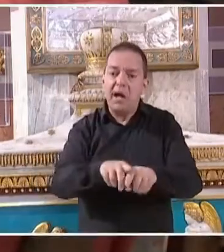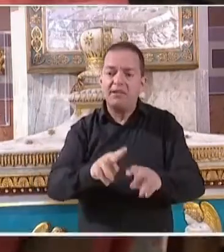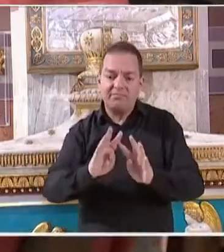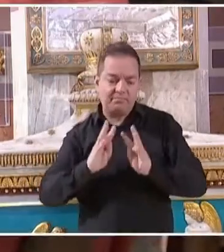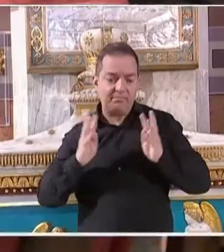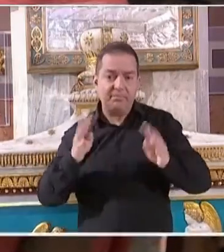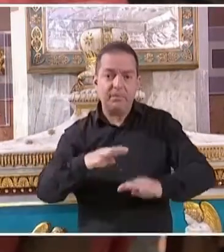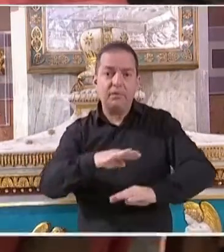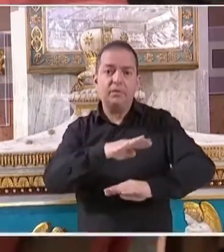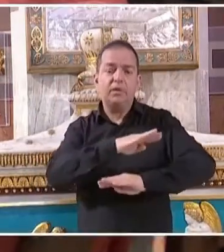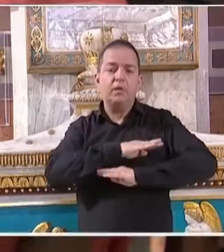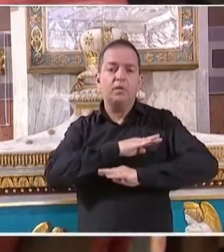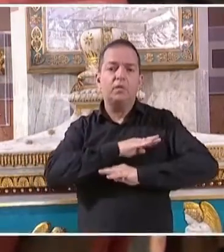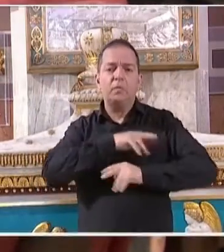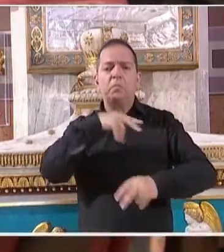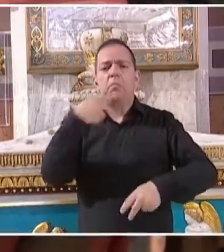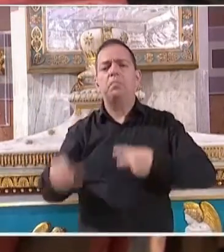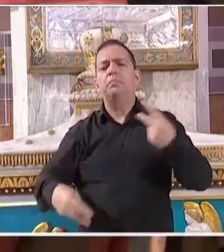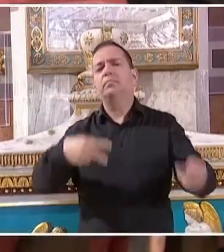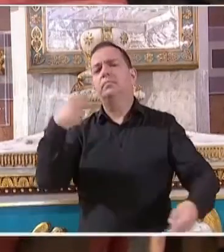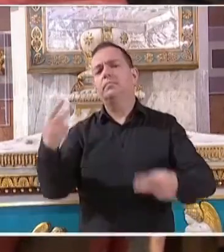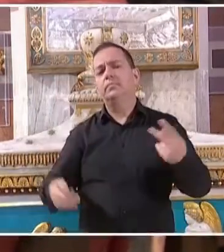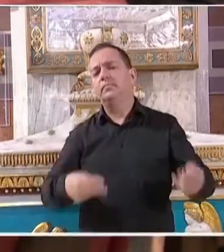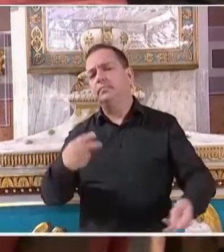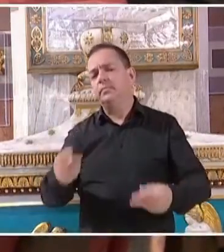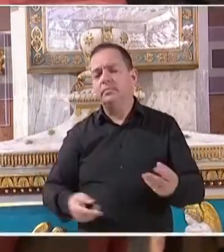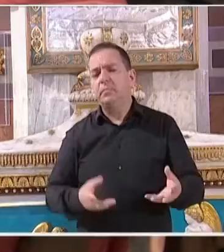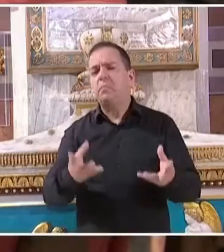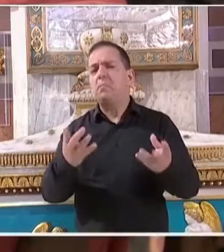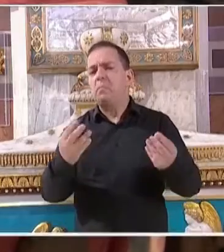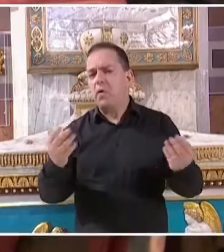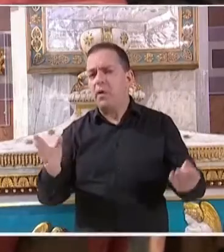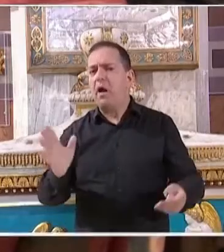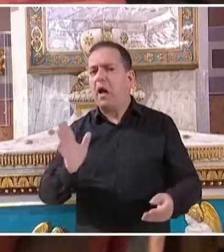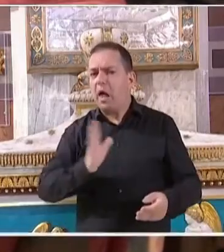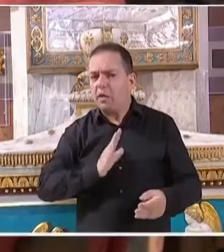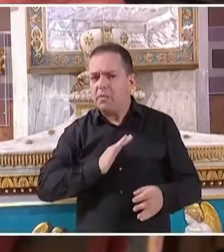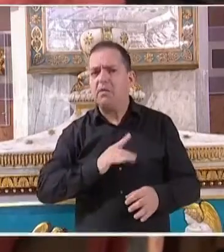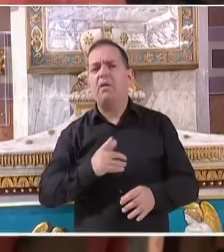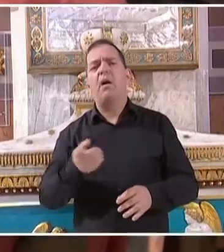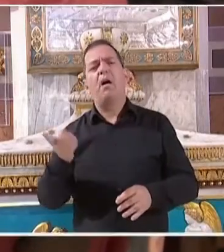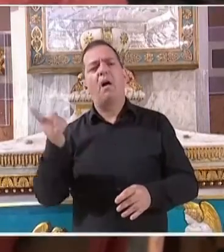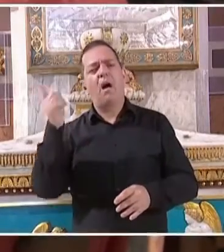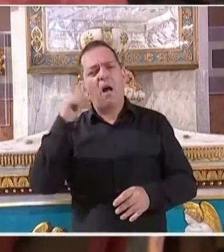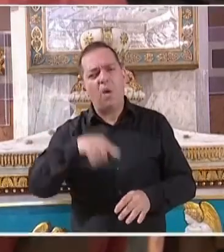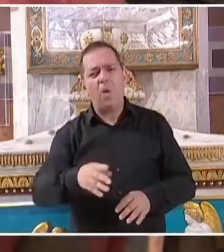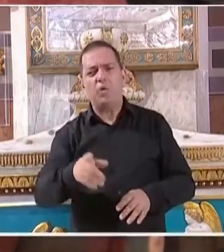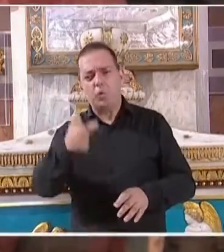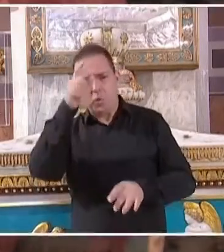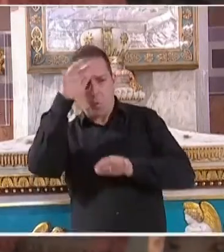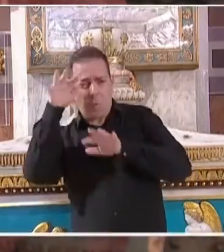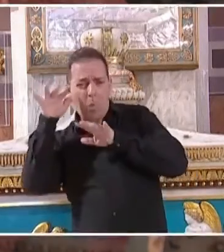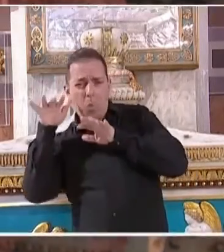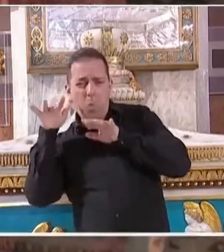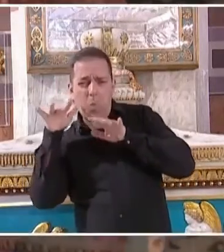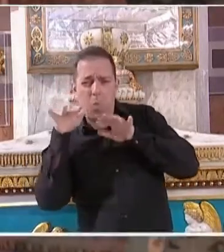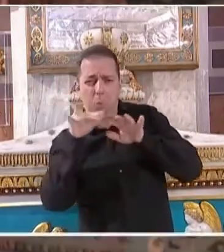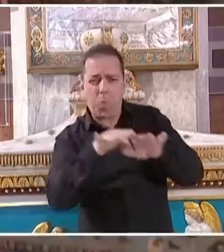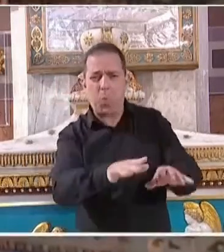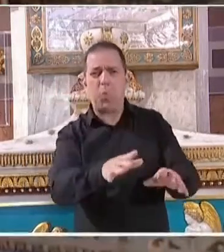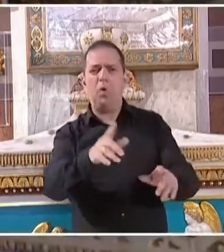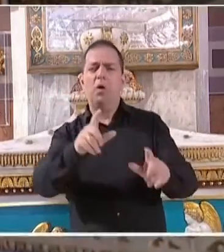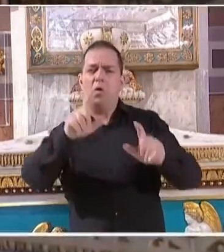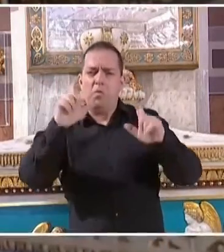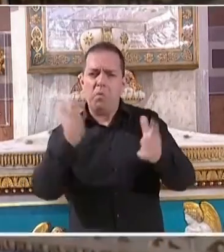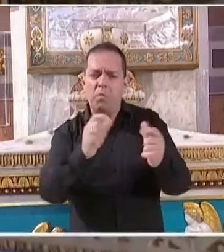συμπολεμιστές του. Άνθρωποι αναρρύθμιτοι υπέστησαν τις φοβερές συνέπειες της